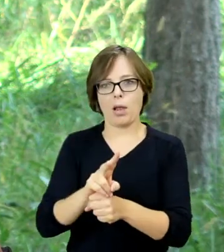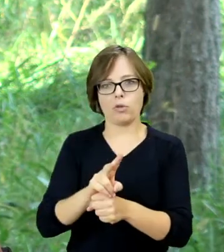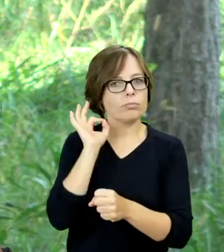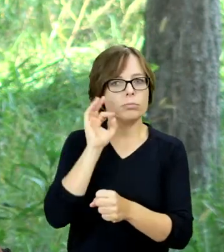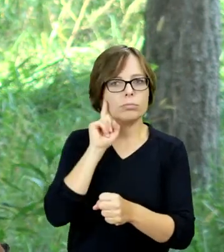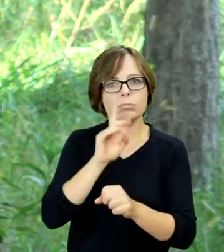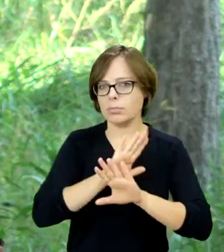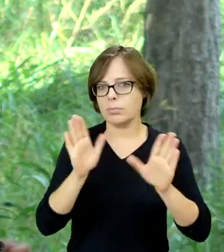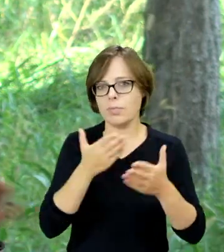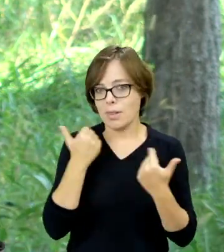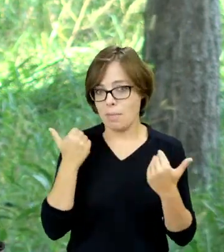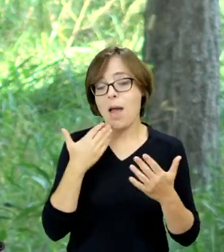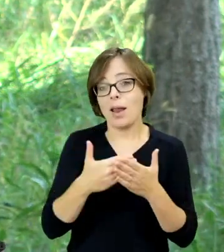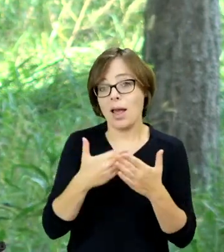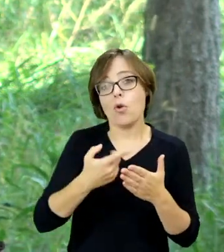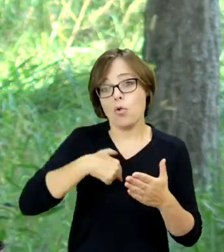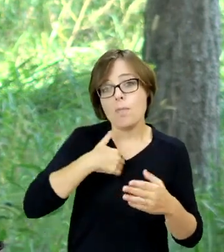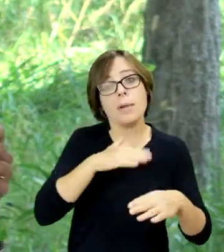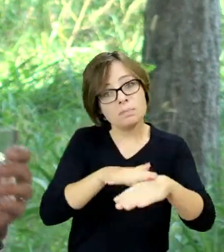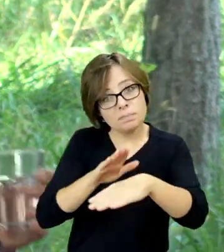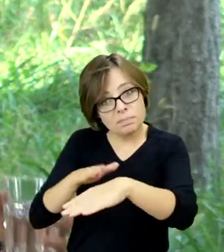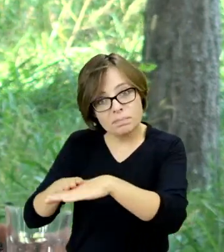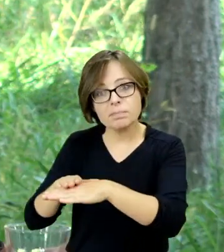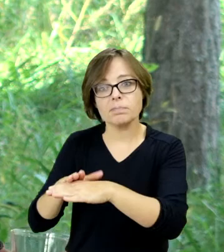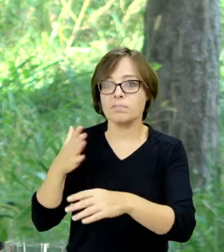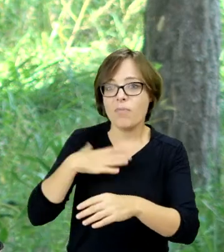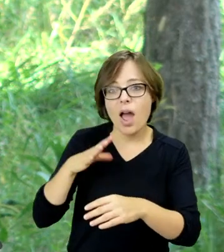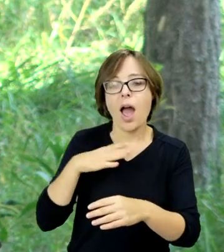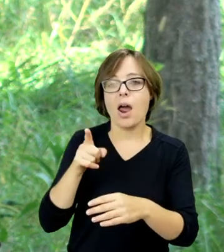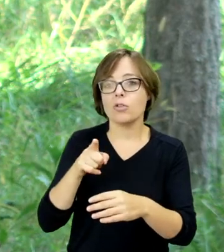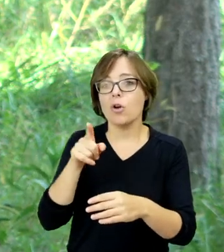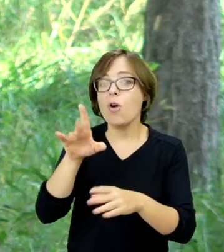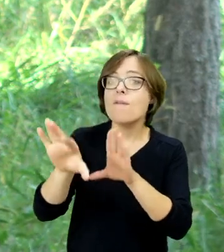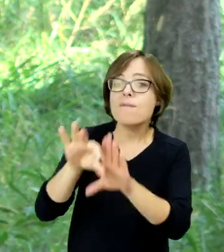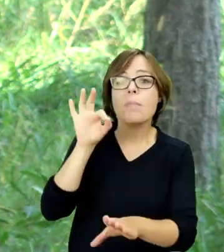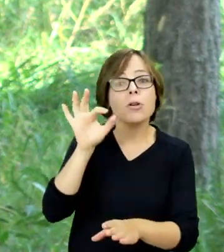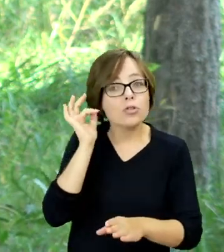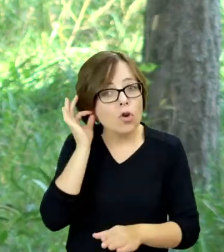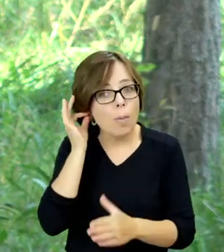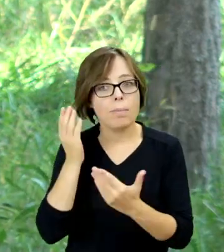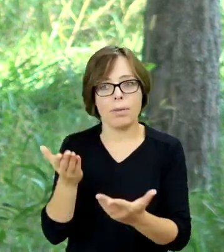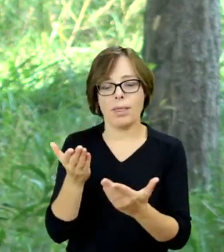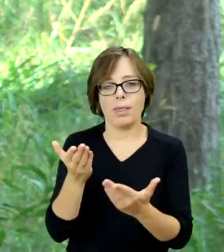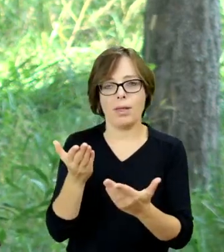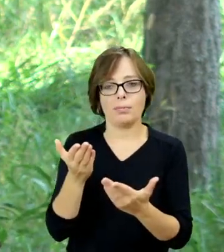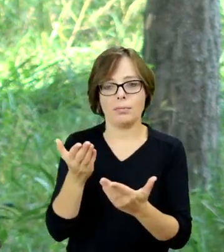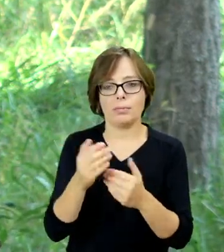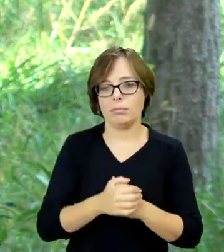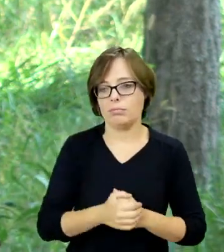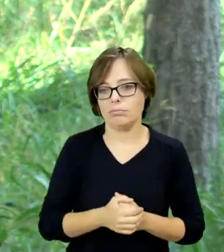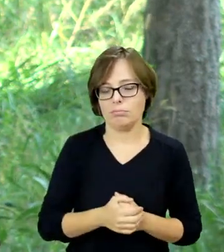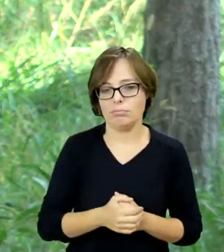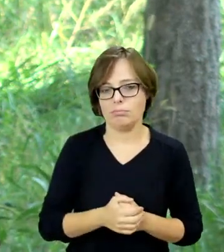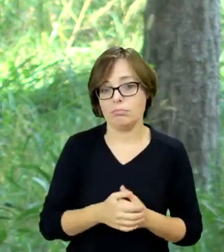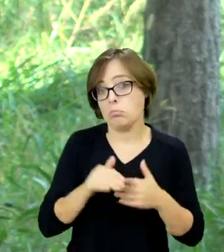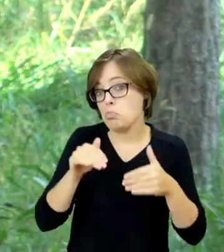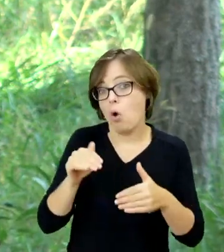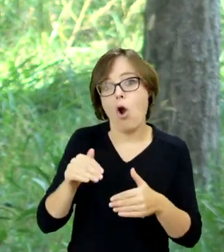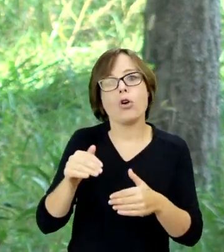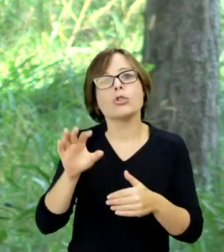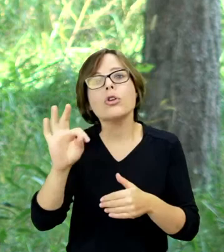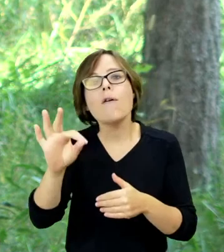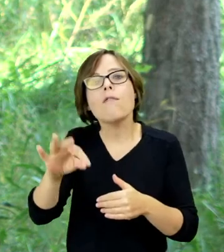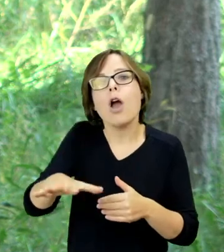Stąd zachęcamy, żeby taką postać, najlepiej może właśnie ze swojej własnej,